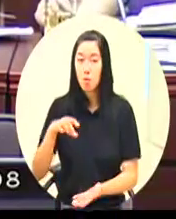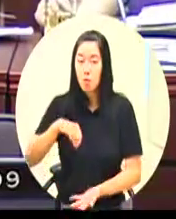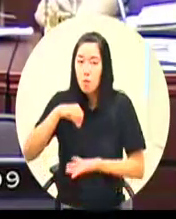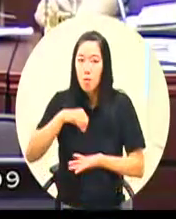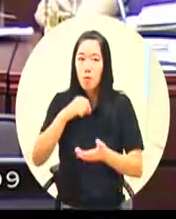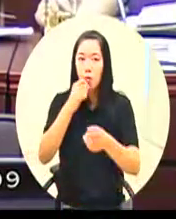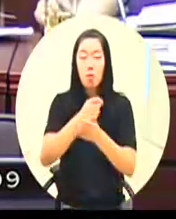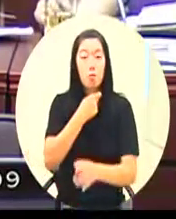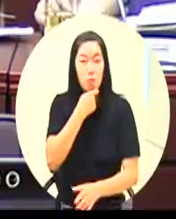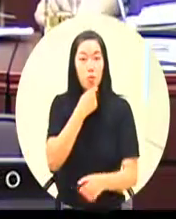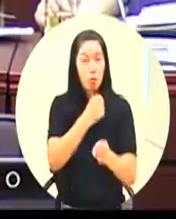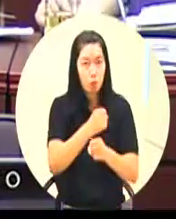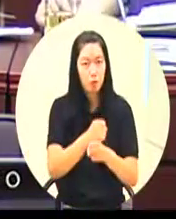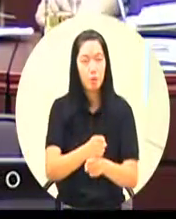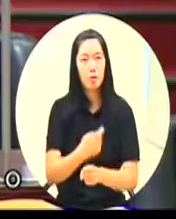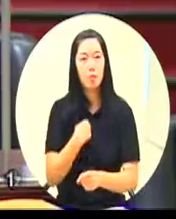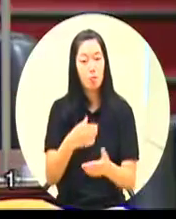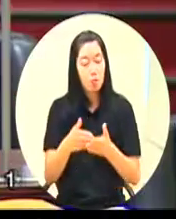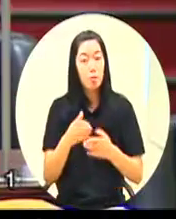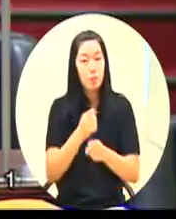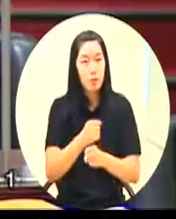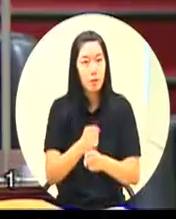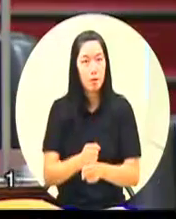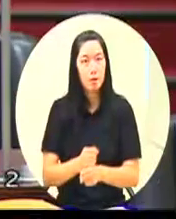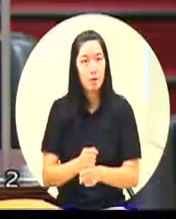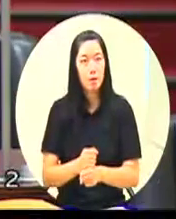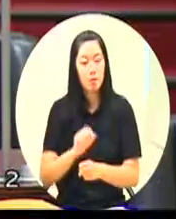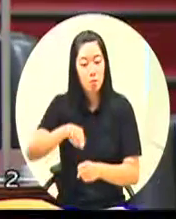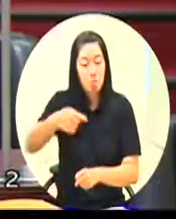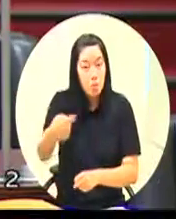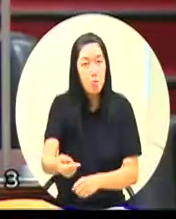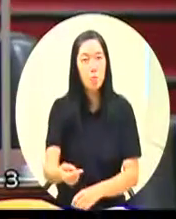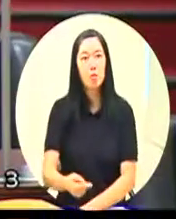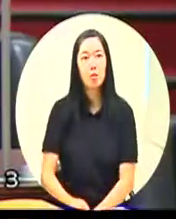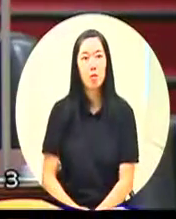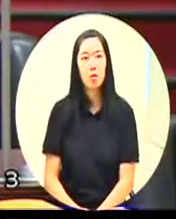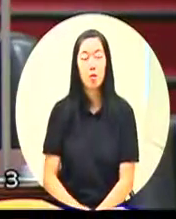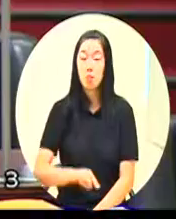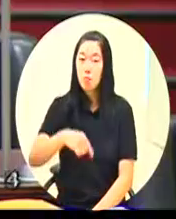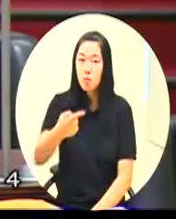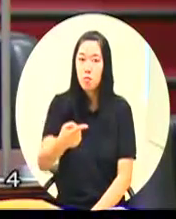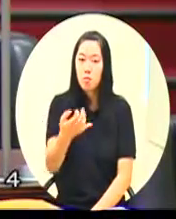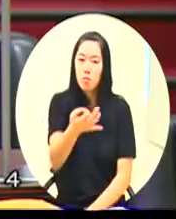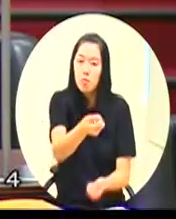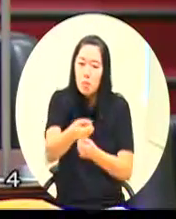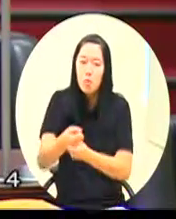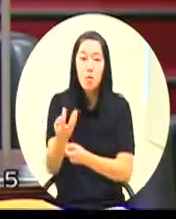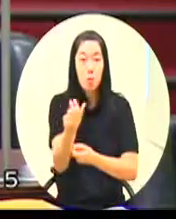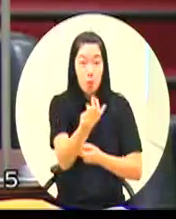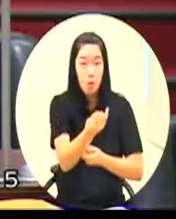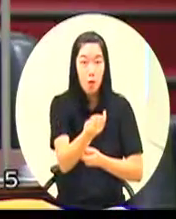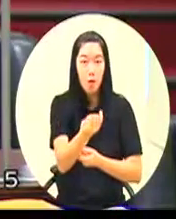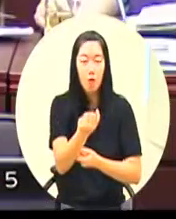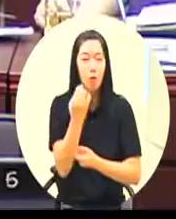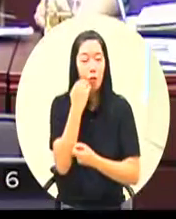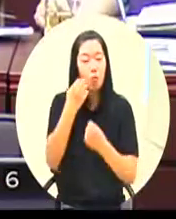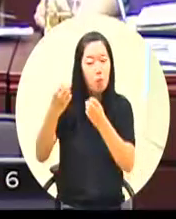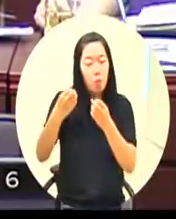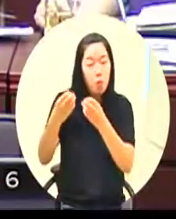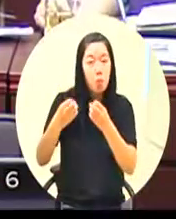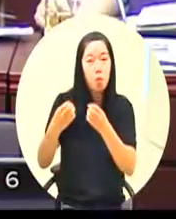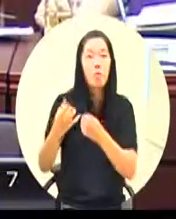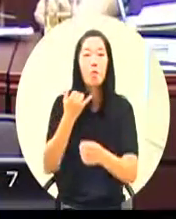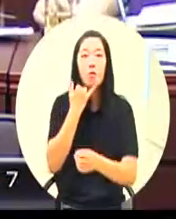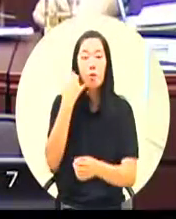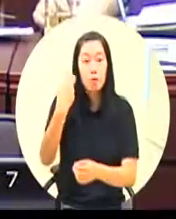做，局长，我们愿意做的话，下一步我们看再怎么样子。 如果大家愿意好好谈，我们当然可以进